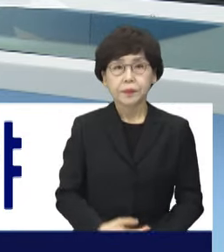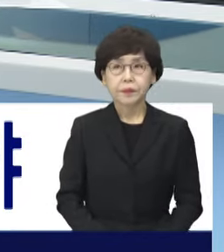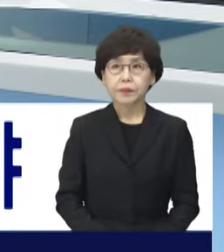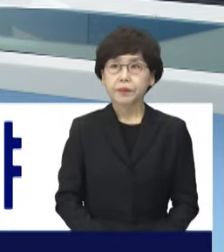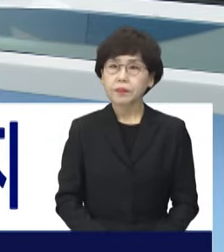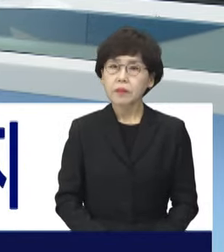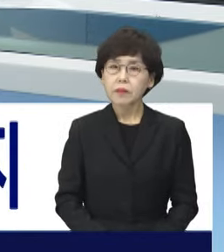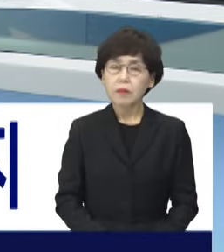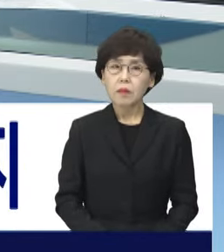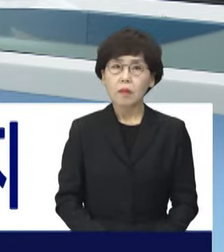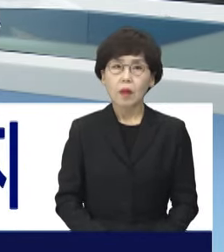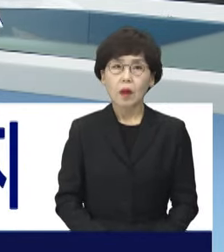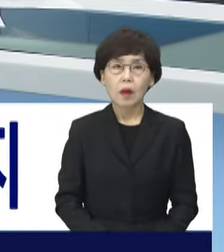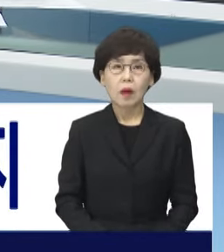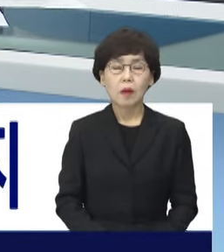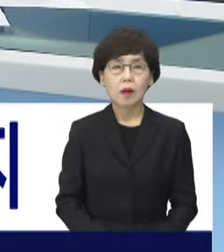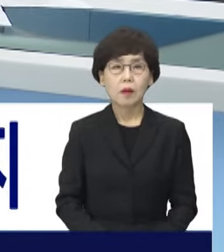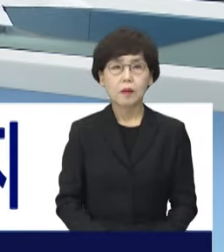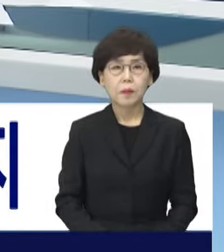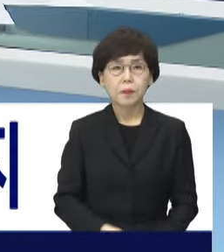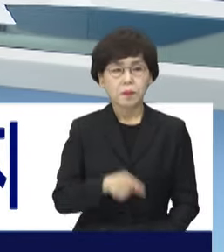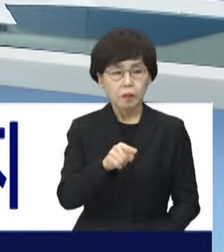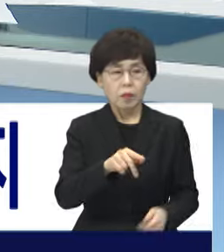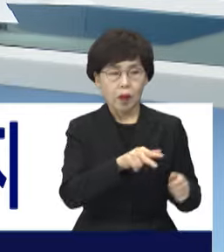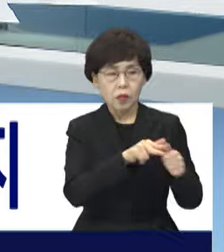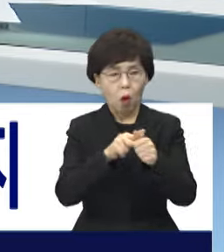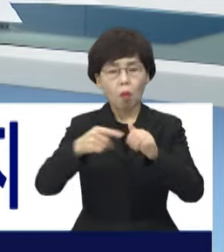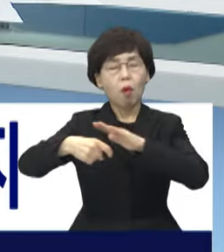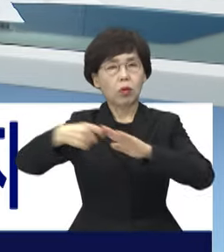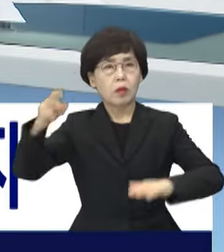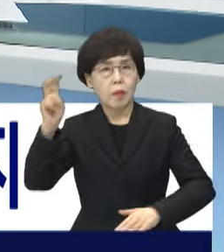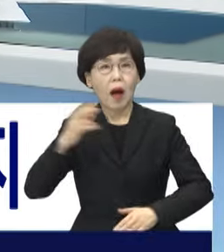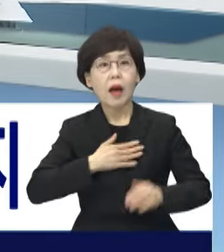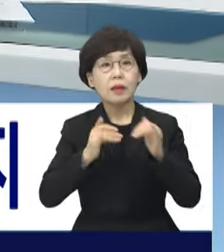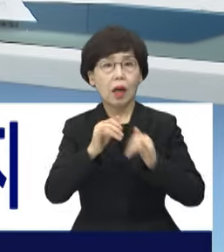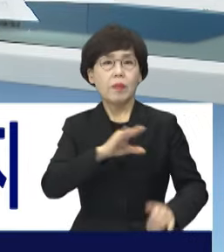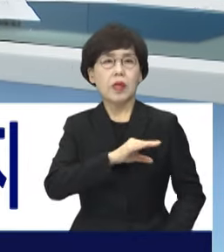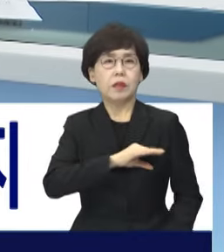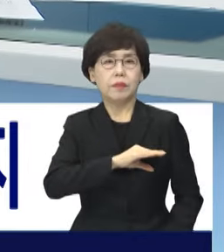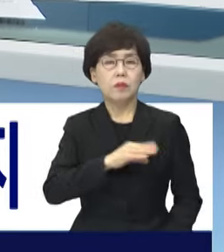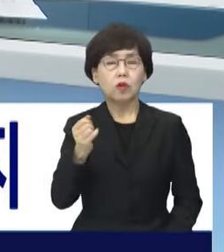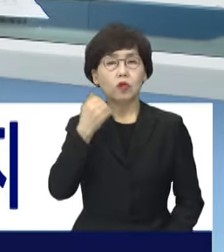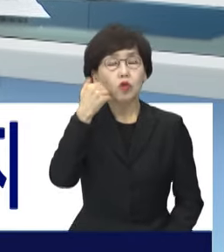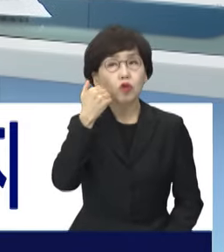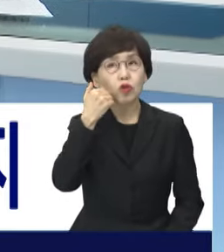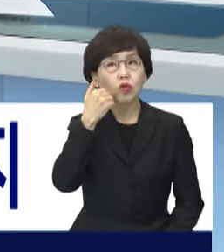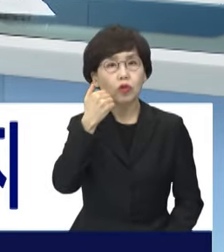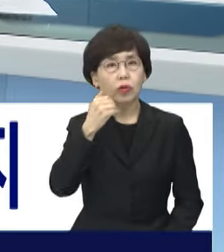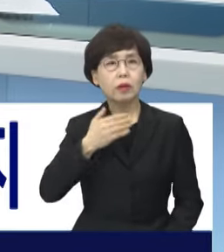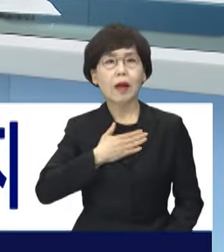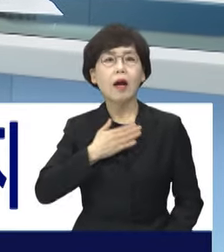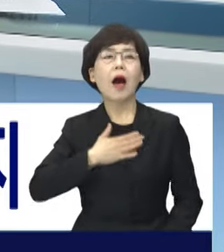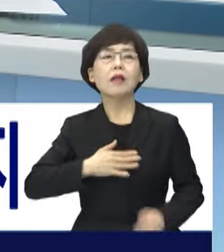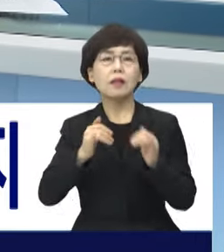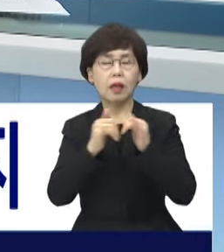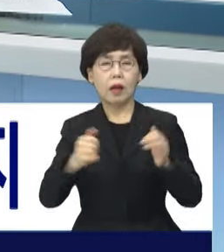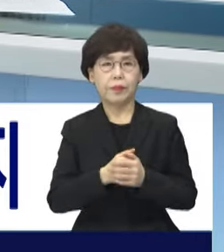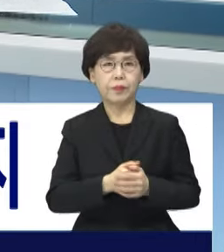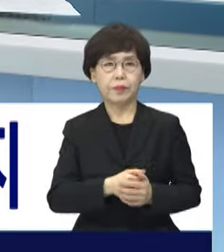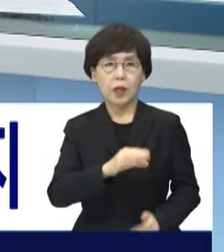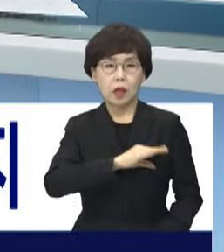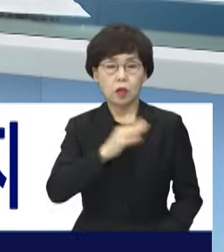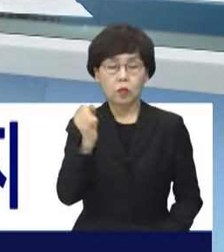이거는 거의 이제 정보가 유출된 거 아닌가요 지인의 이름을 따가지고 뭐 누구누구가 뭐 뭐 부친상을